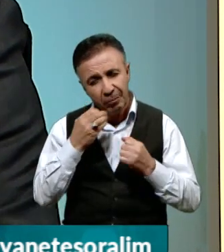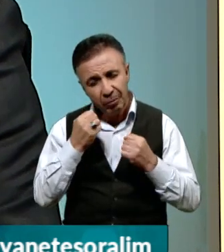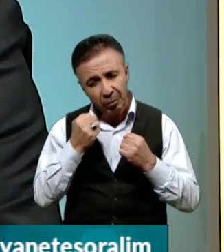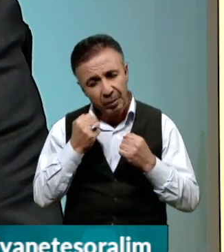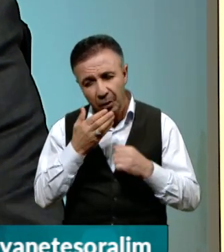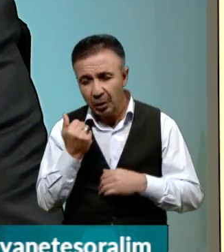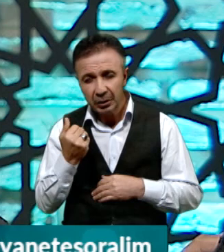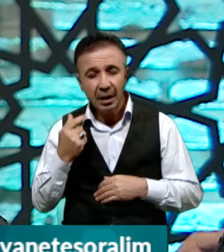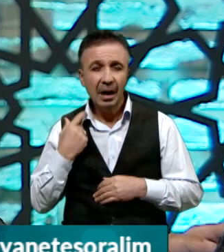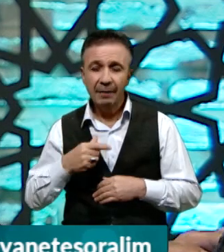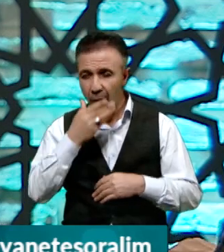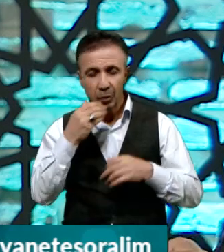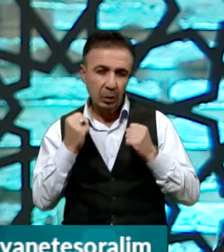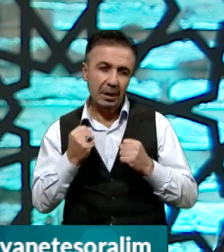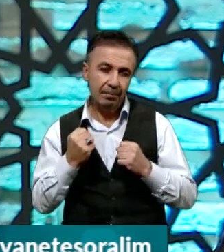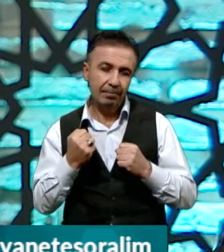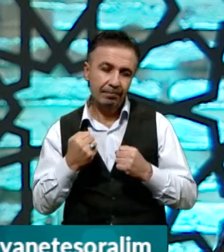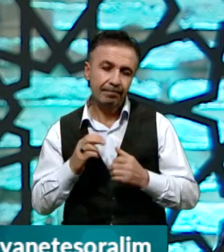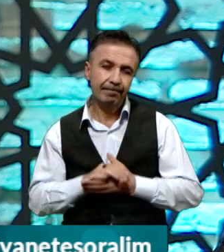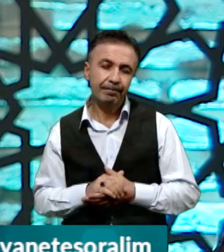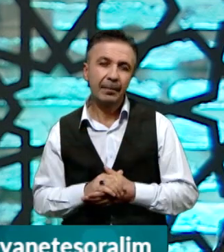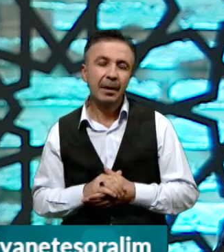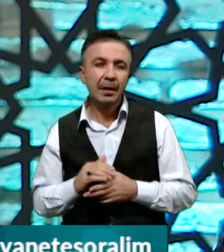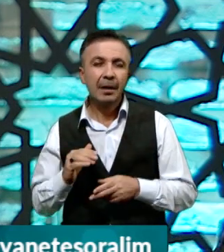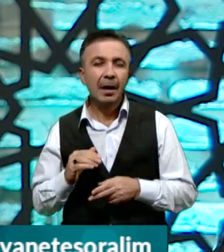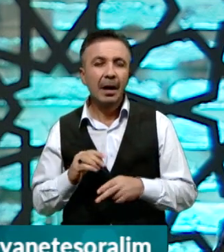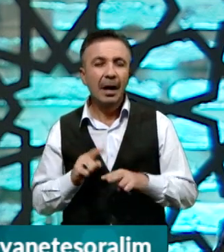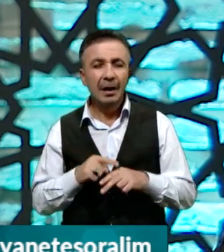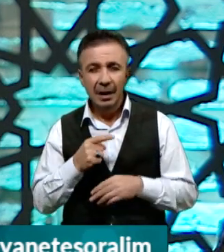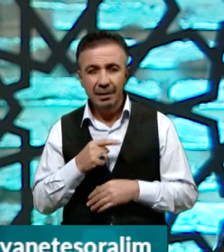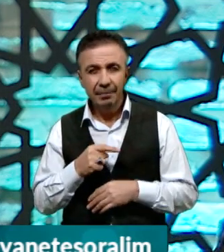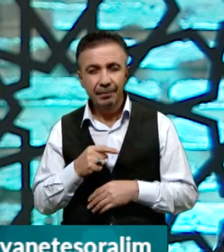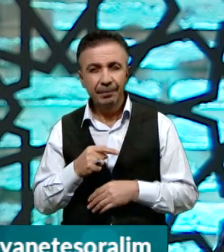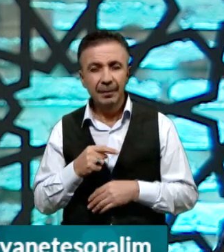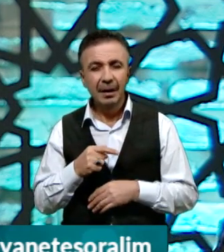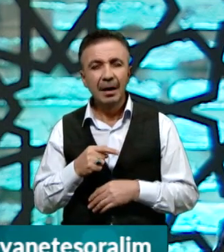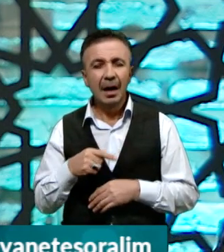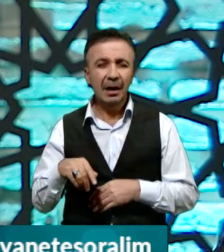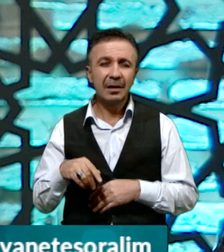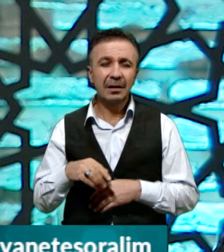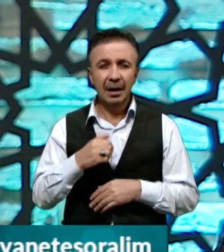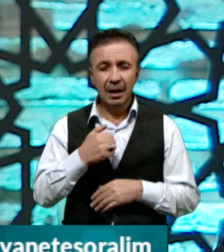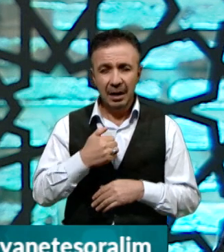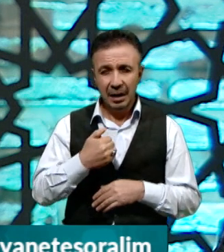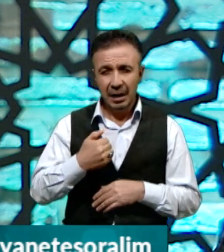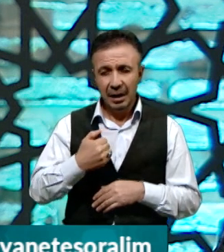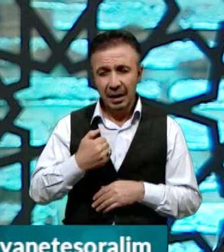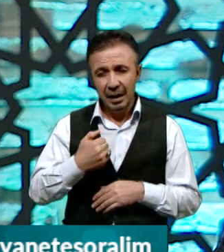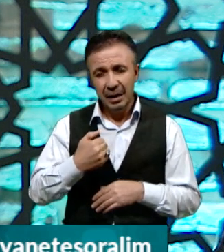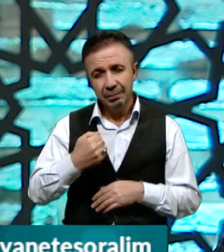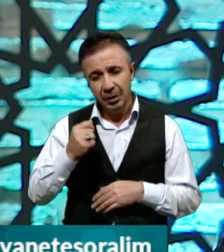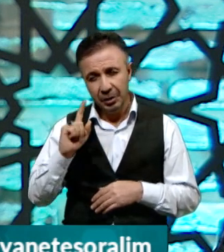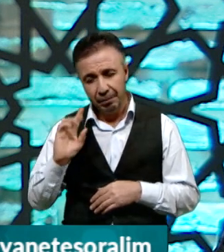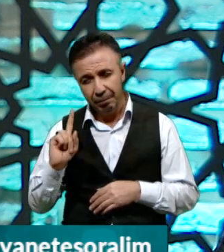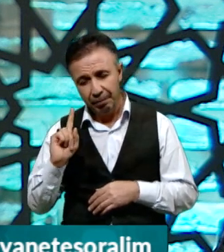inşallah. Peki. Ayla Hanım kefanet orucuyla alakalı bir soru sormuş. Halk arasında genelde 61 diye biliniyor ya hocam. Bu 61